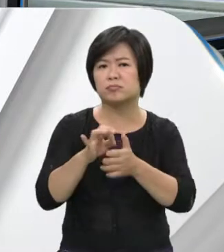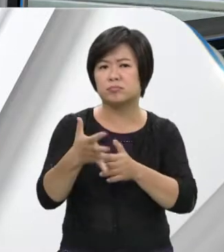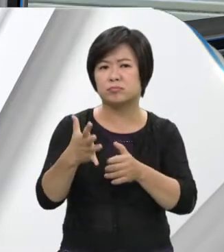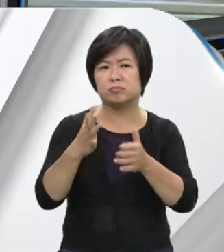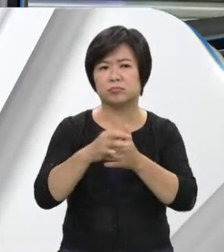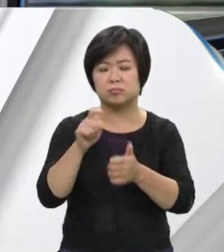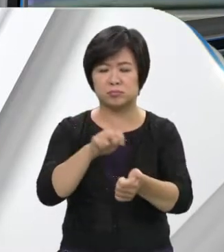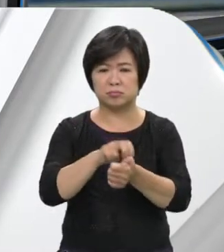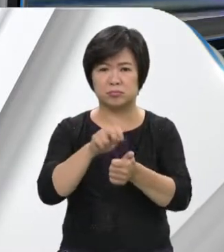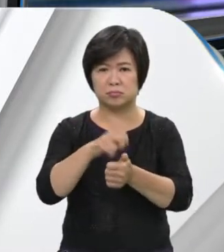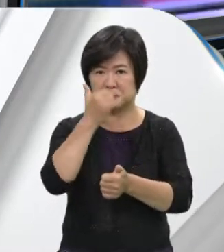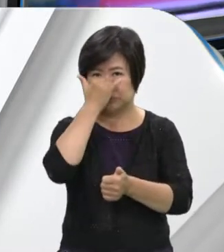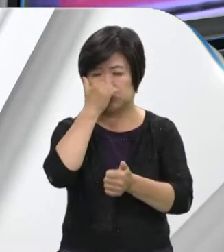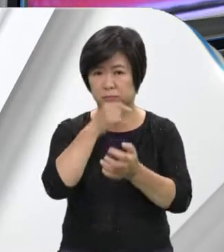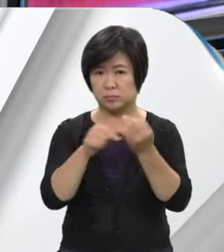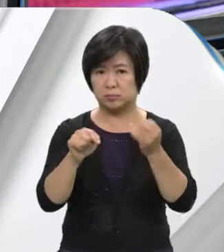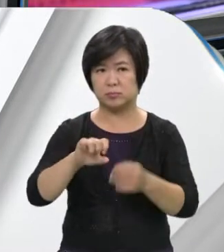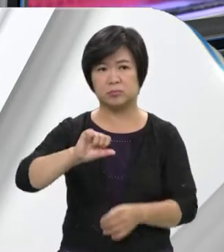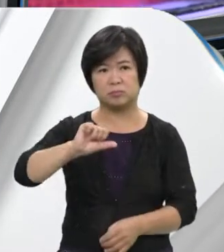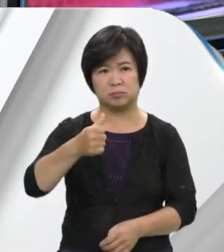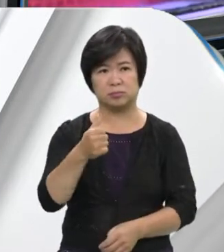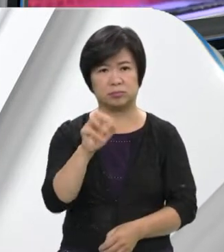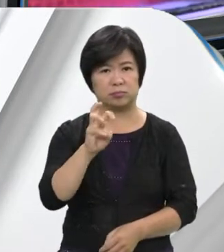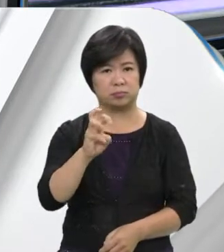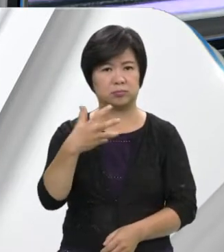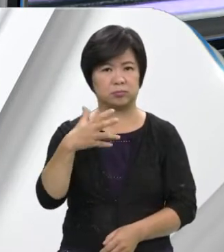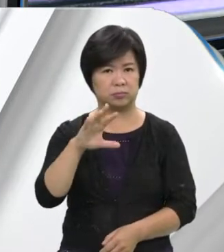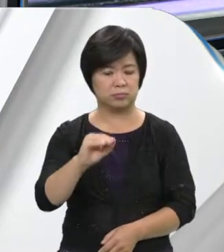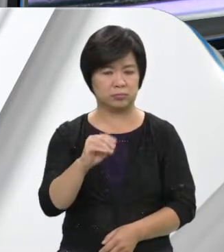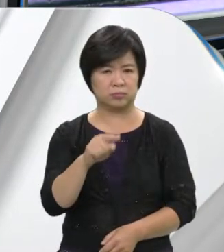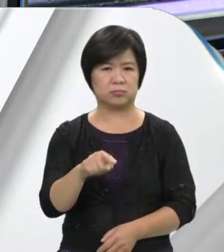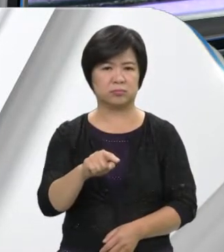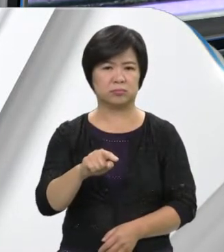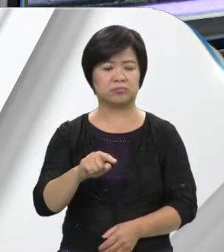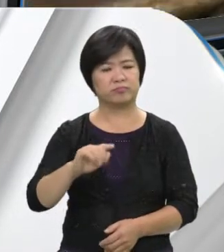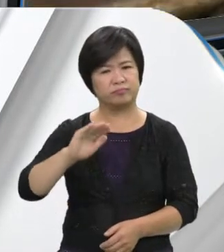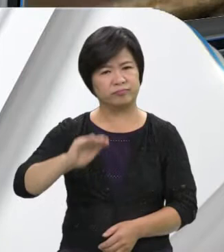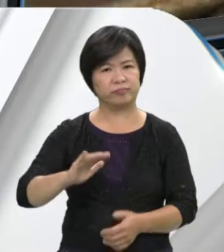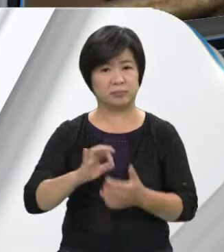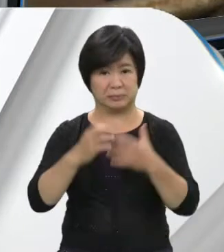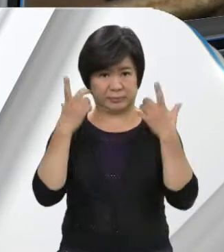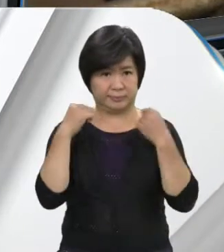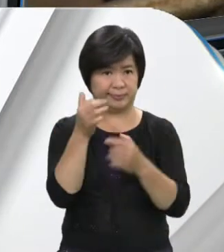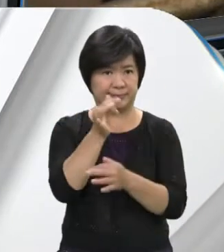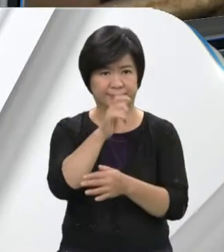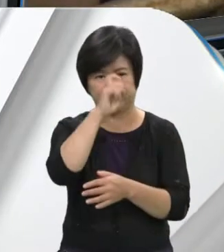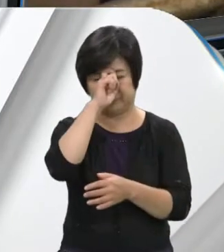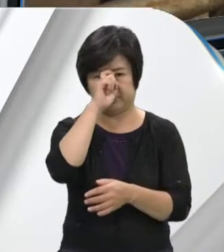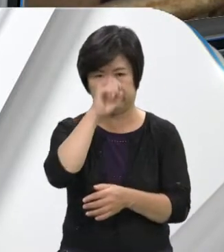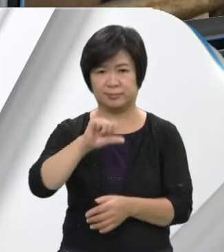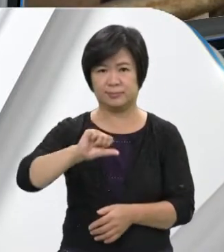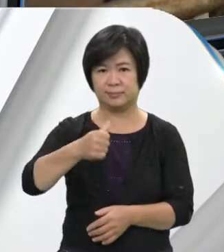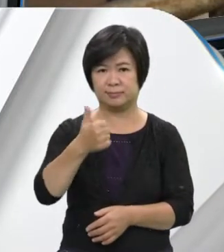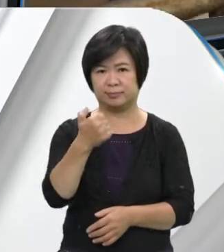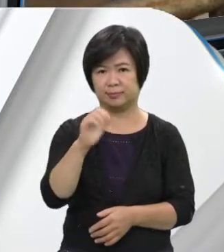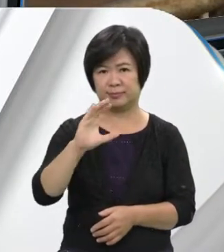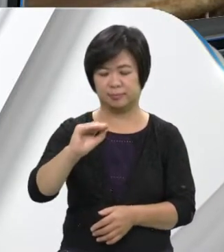滴个修改主个数量是有538万条，代购管理下地修改数